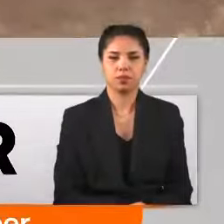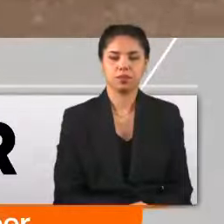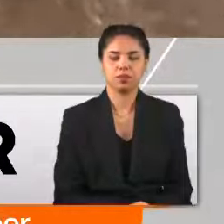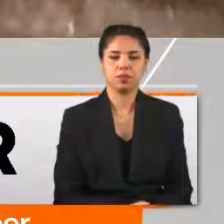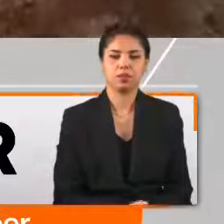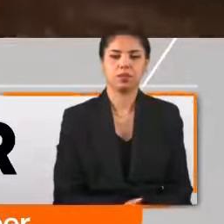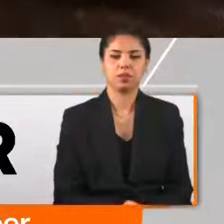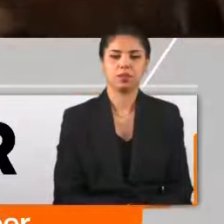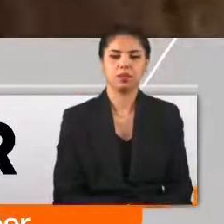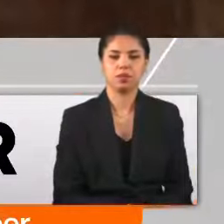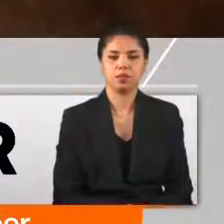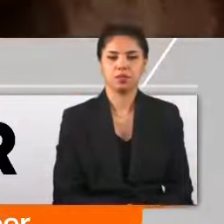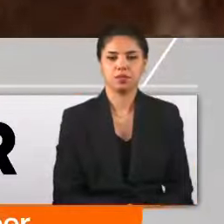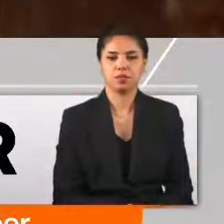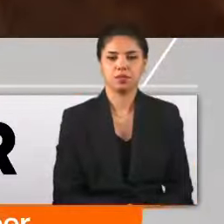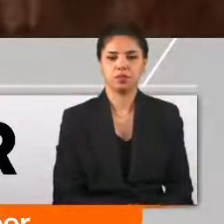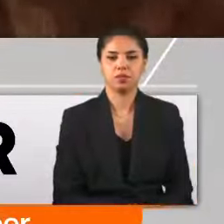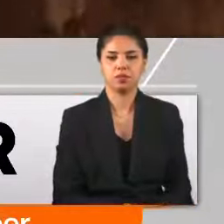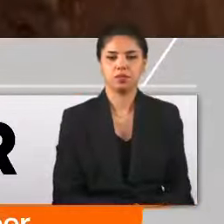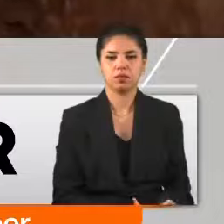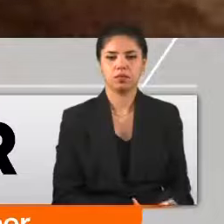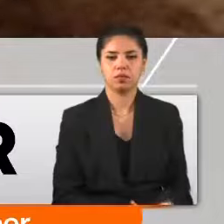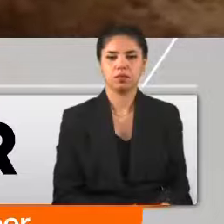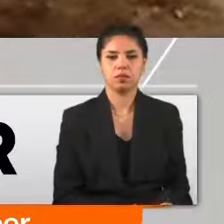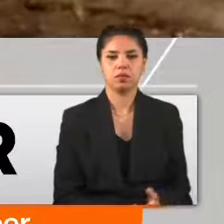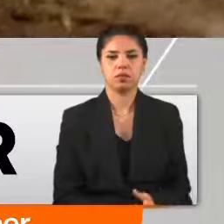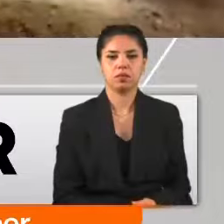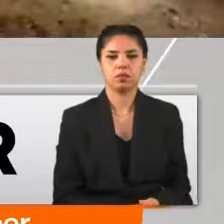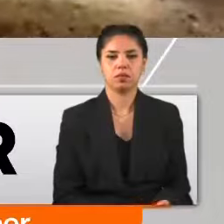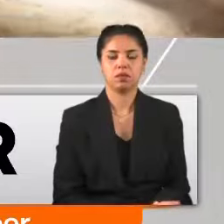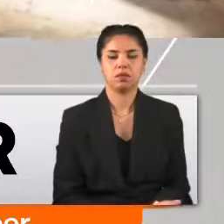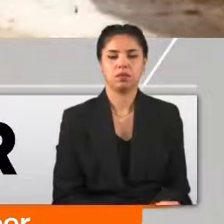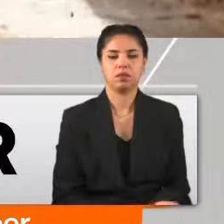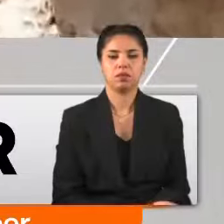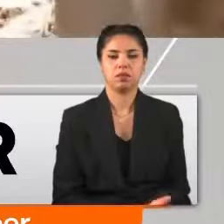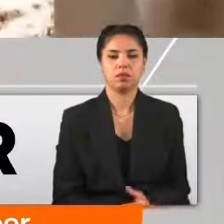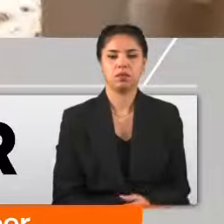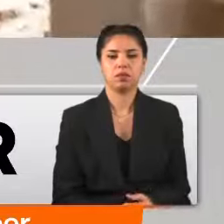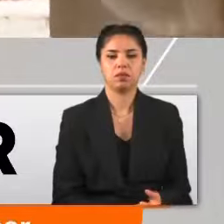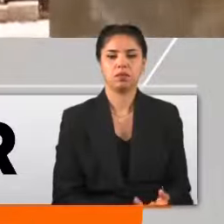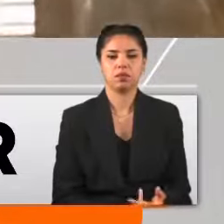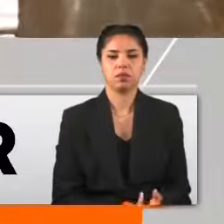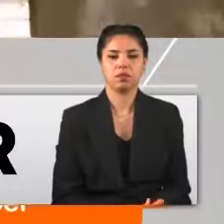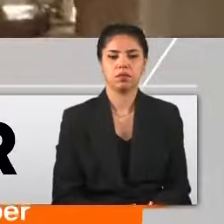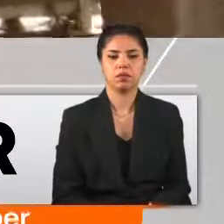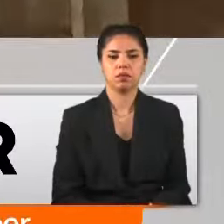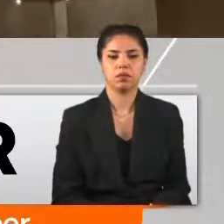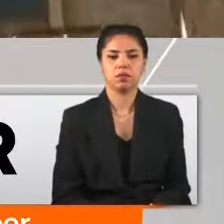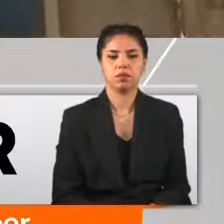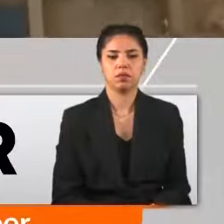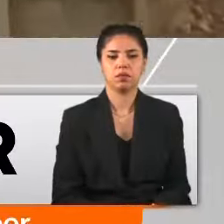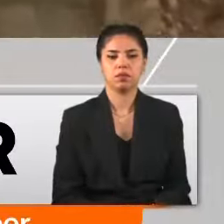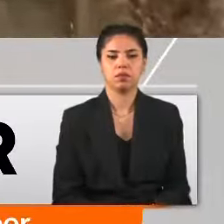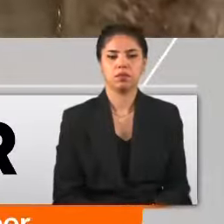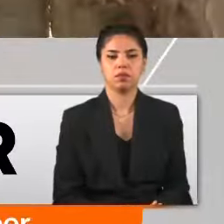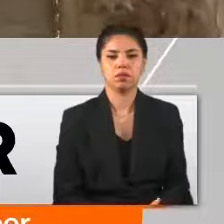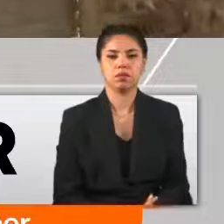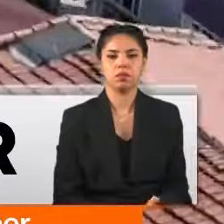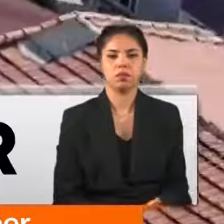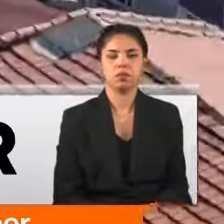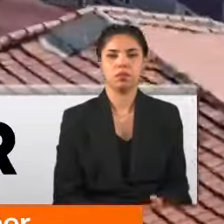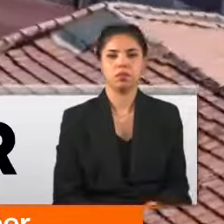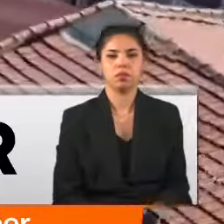Bir kardeşten burası satın alındı. Burası kereste deposuydu. Bu satışta resmi satıştır. Yani hani tapu kayıtları da her